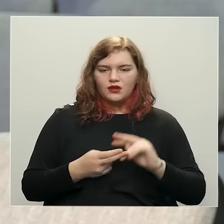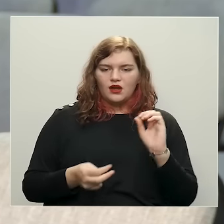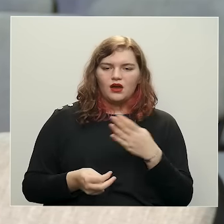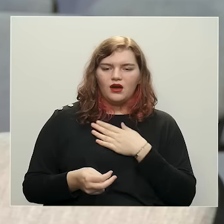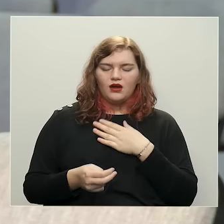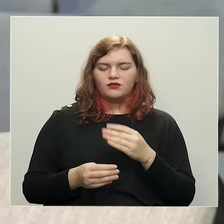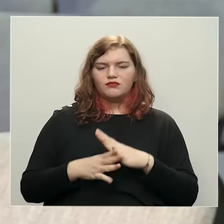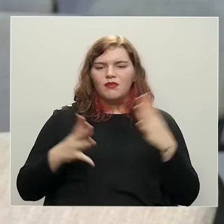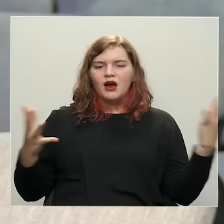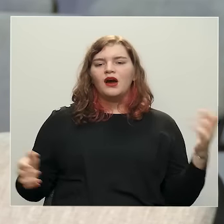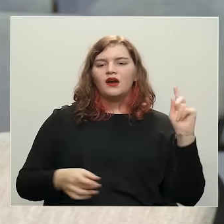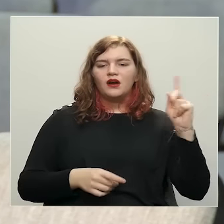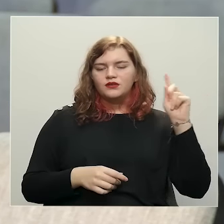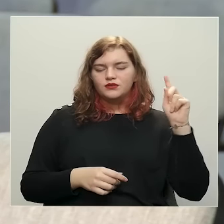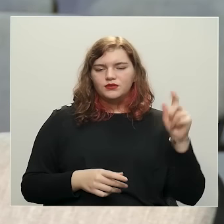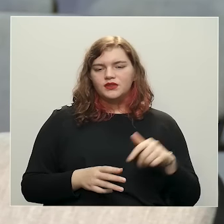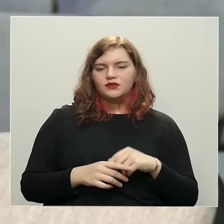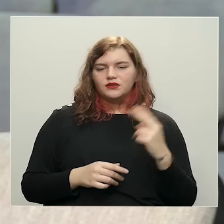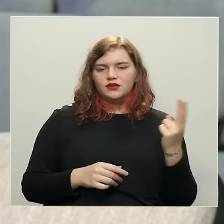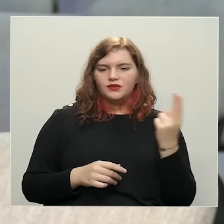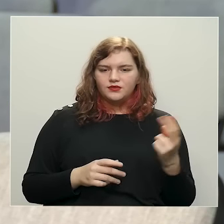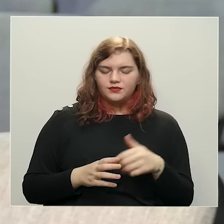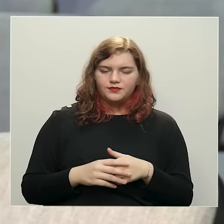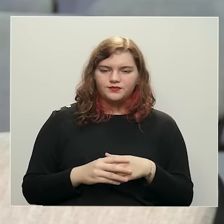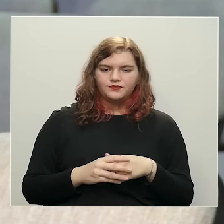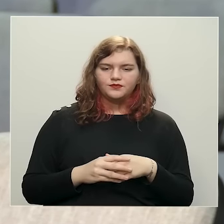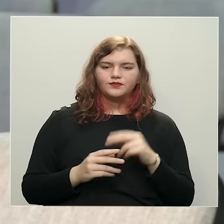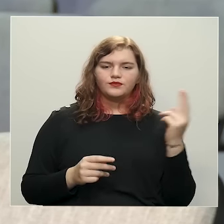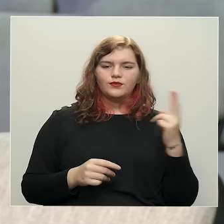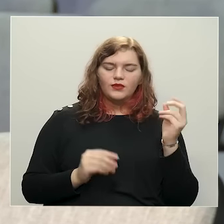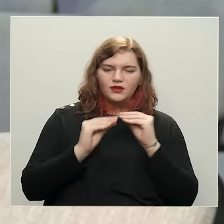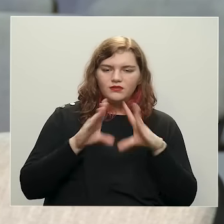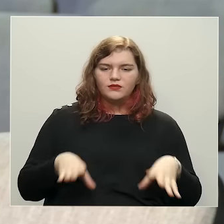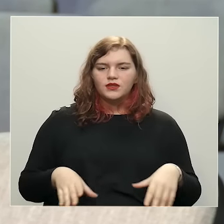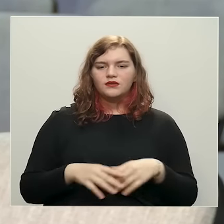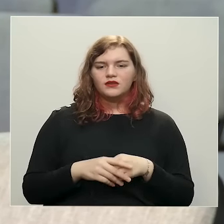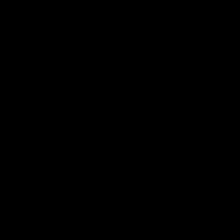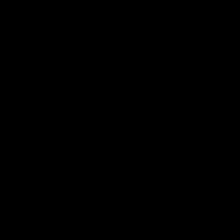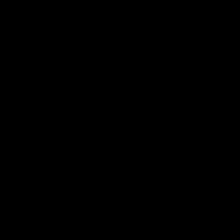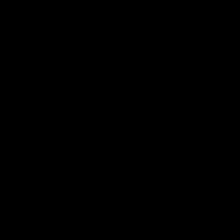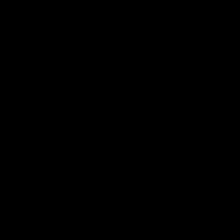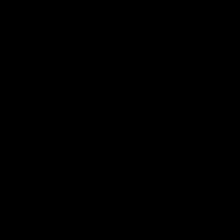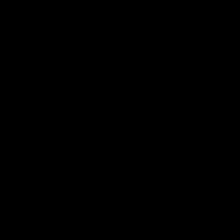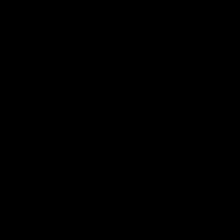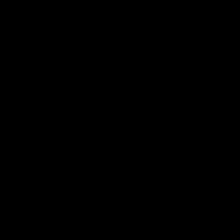Harul nemărginit al lui Dumnezeu. Amin! Dumnezeu să vă binecuvânteze! Amin.